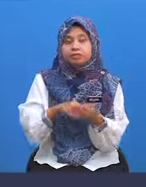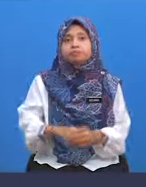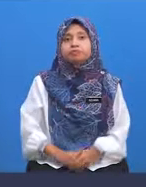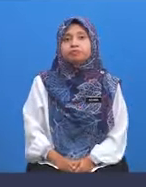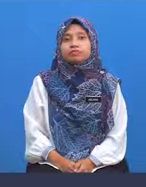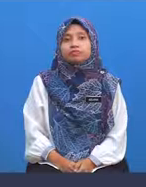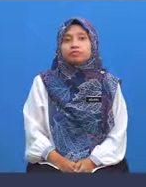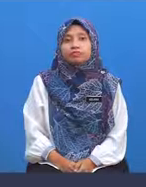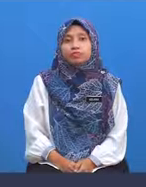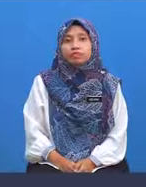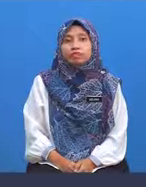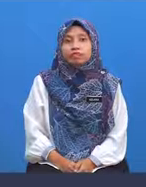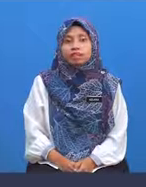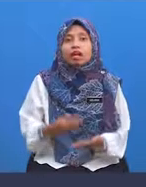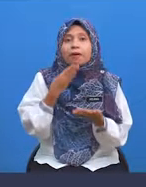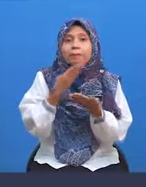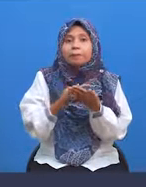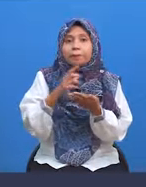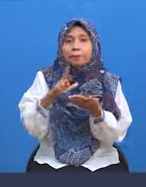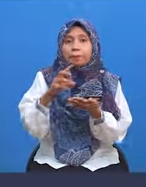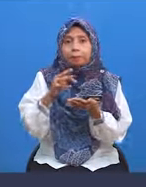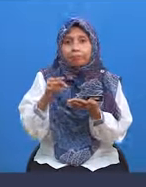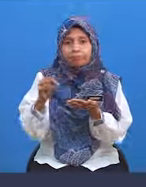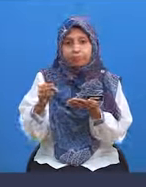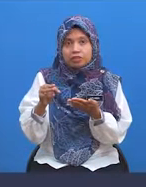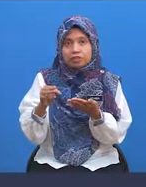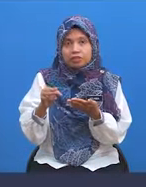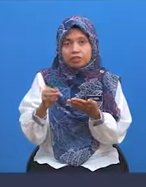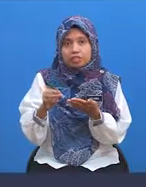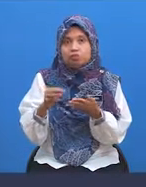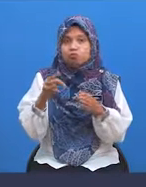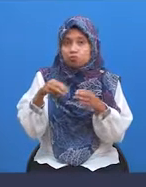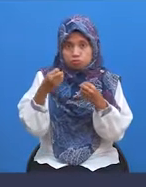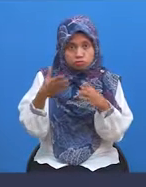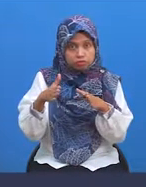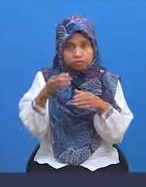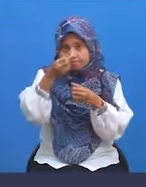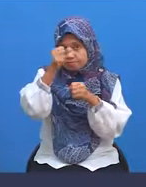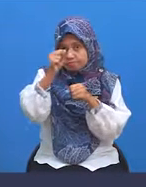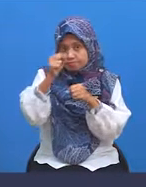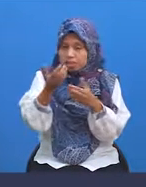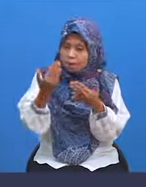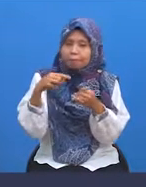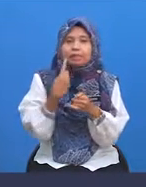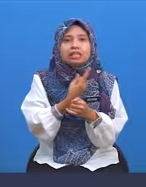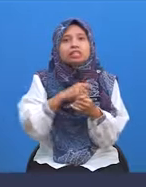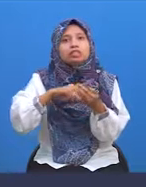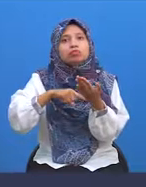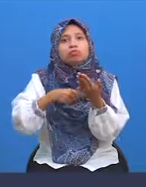Baiklah murid-murid, adakah murid-murid sudah bersedia? Mari kita mulakan pembelajaran kita.